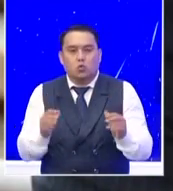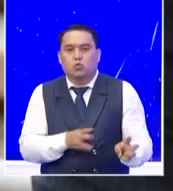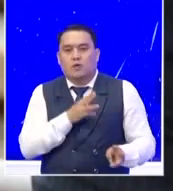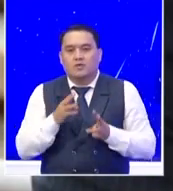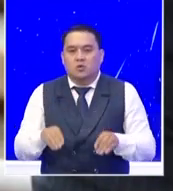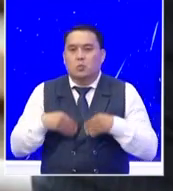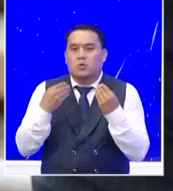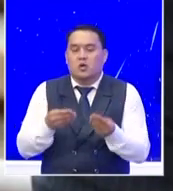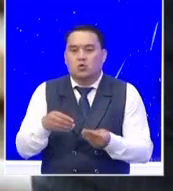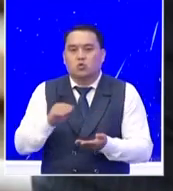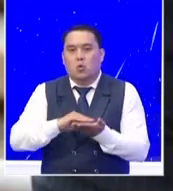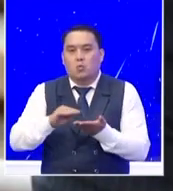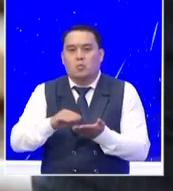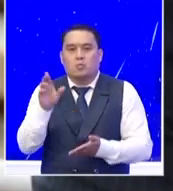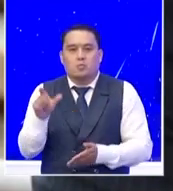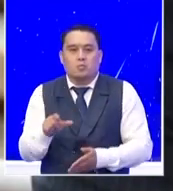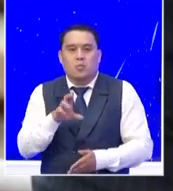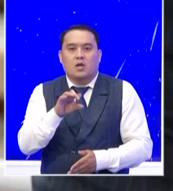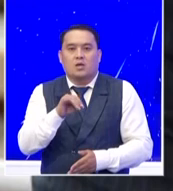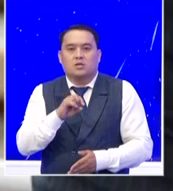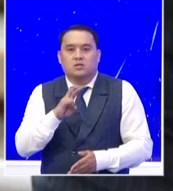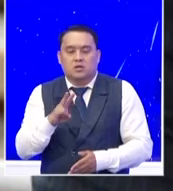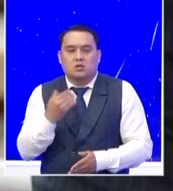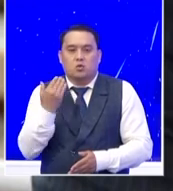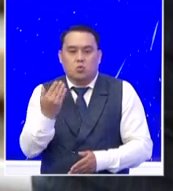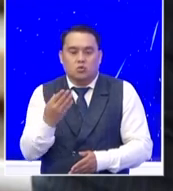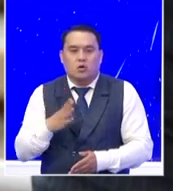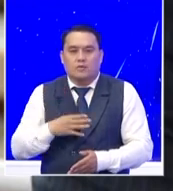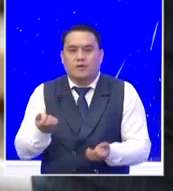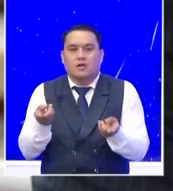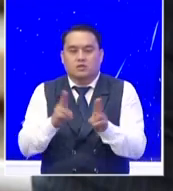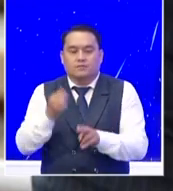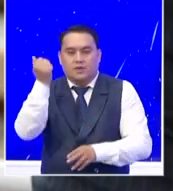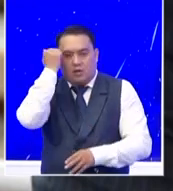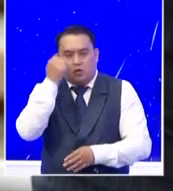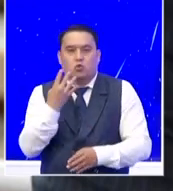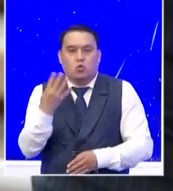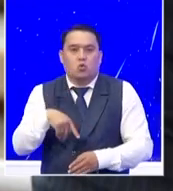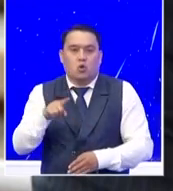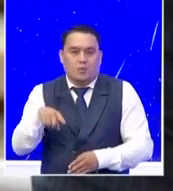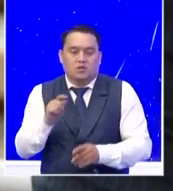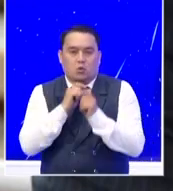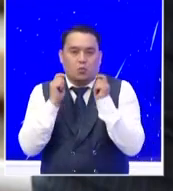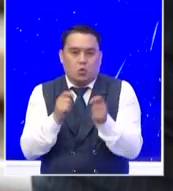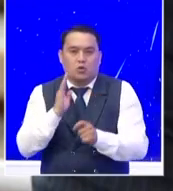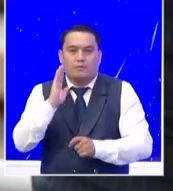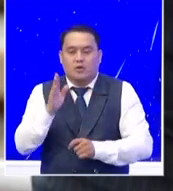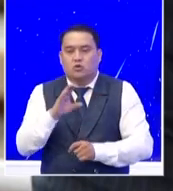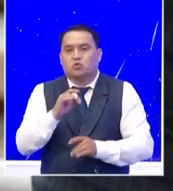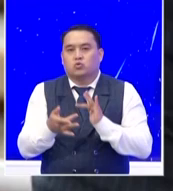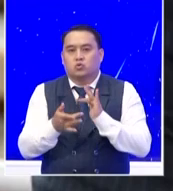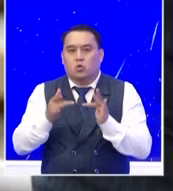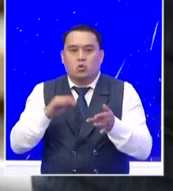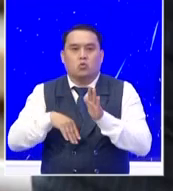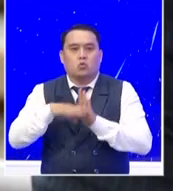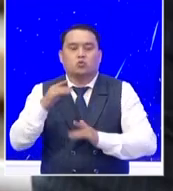беру. Көрнекті журналист Бейсен Құранбектің жарқын бейнесін есте қалдыру. Сыйлық 4 номинация бойынша берлет. Әлеметтік тақырыптағы